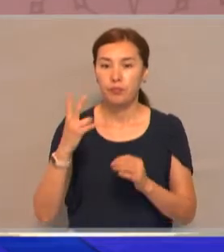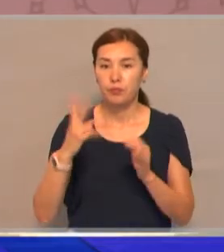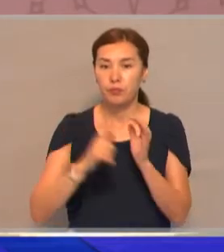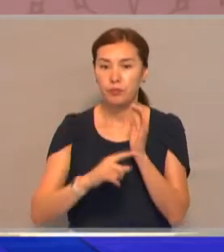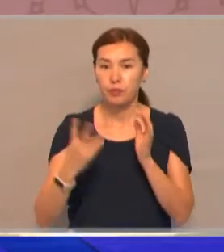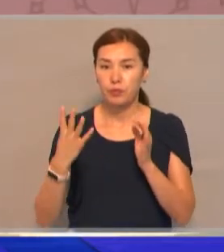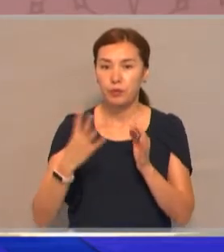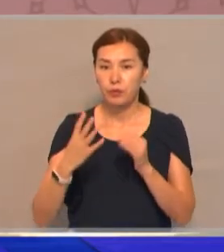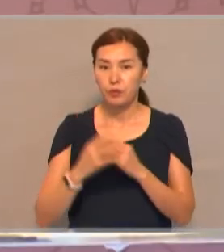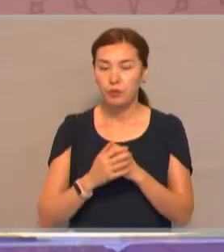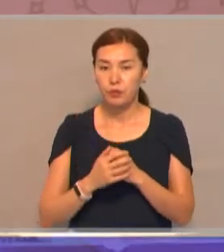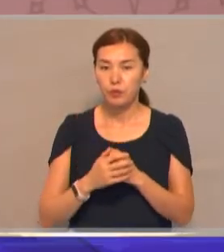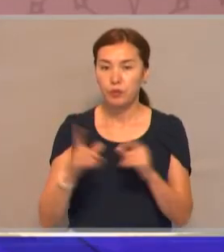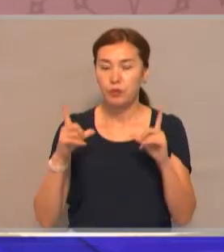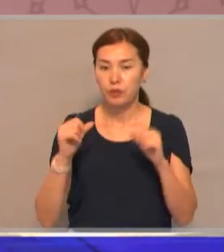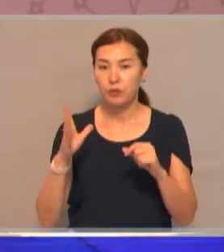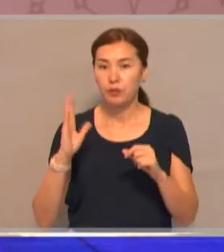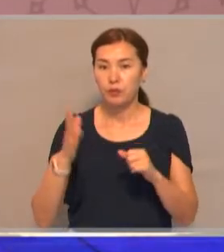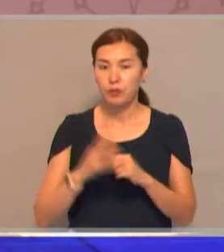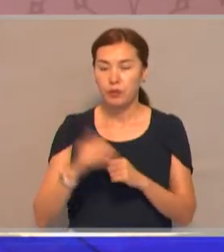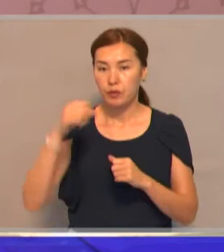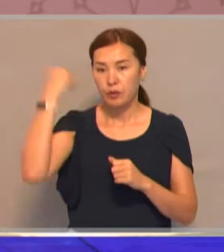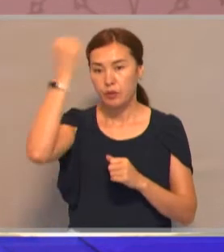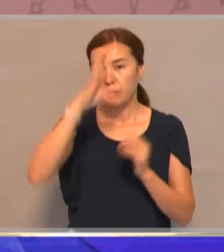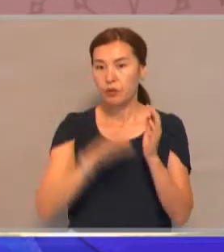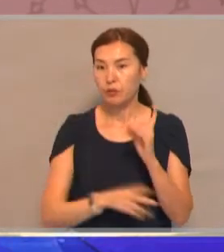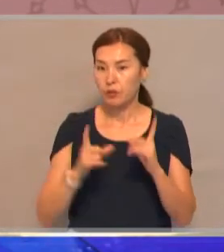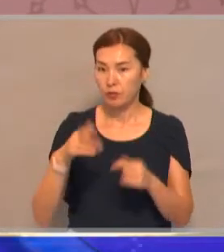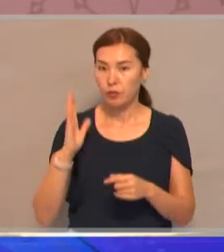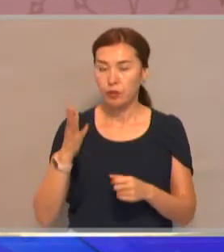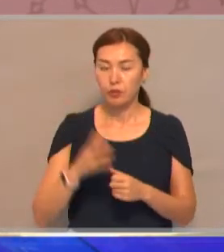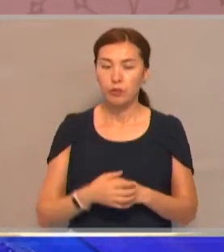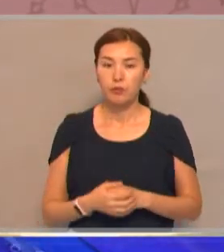айтып отырсыздар. Уәдемізді тұра аламыз ба жылдың соңына дейін?